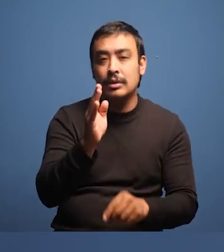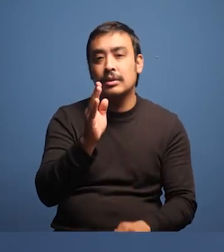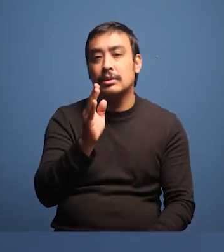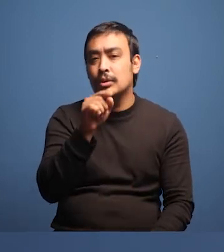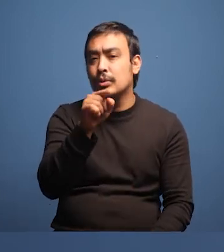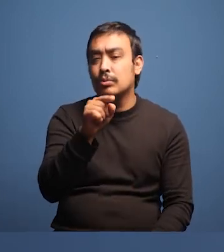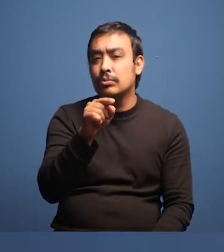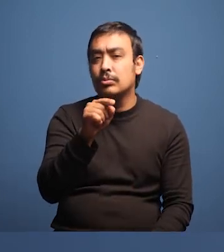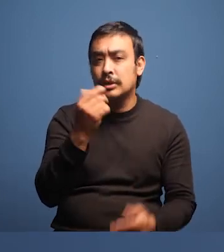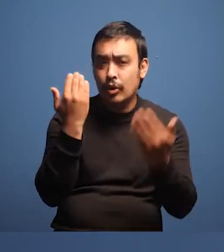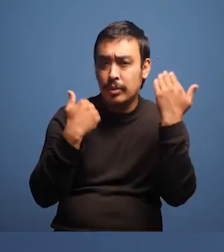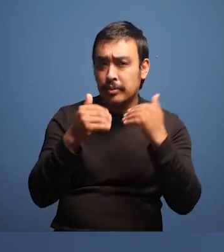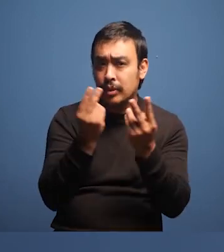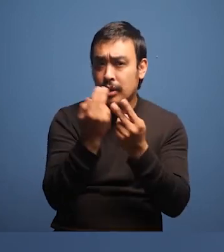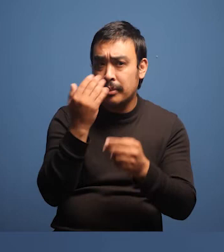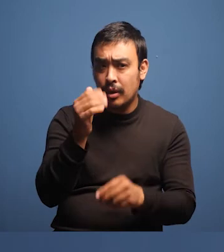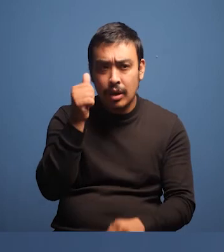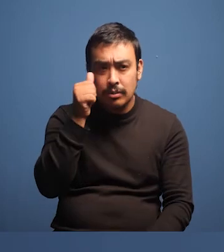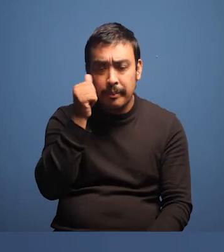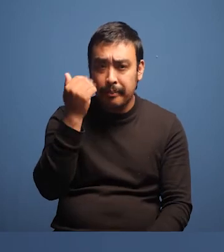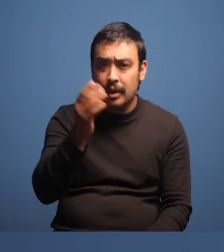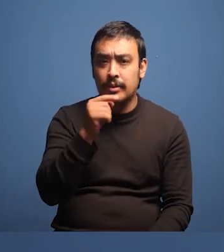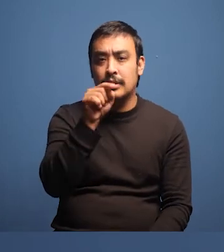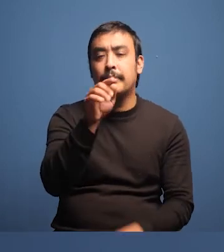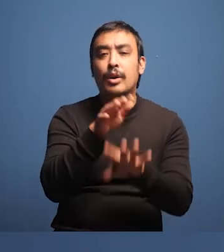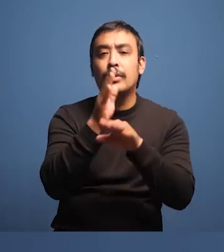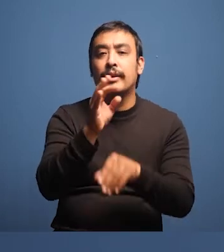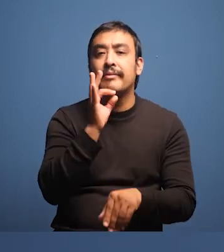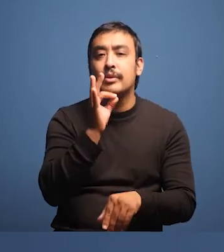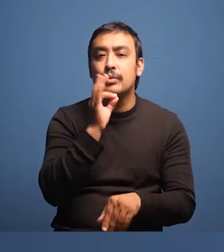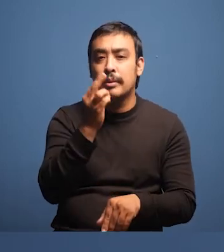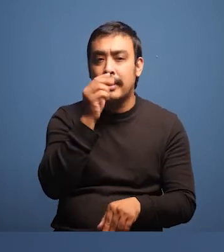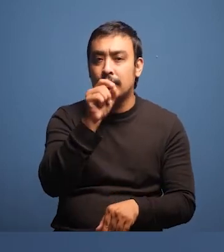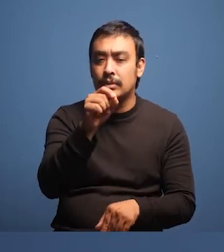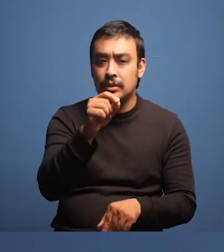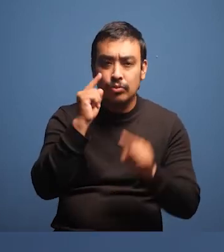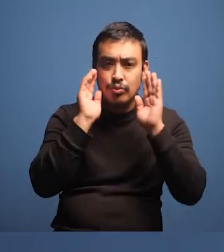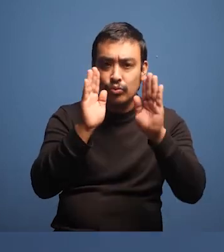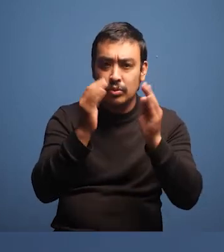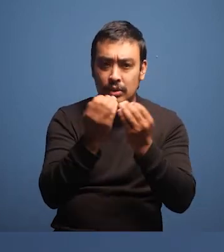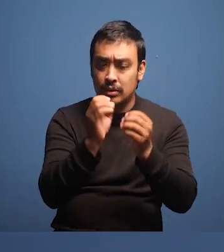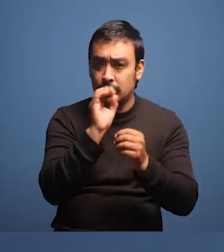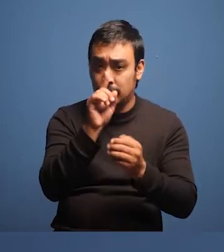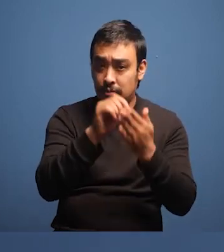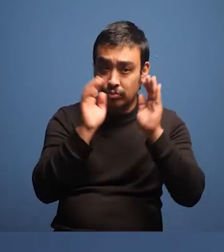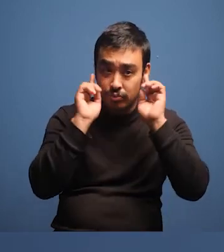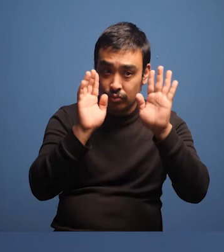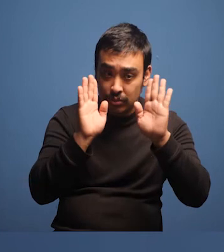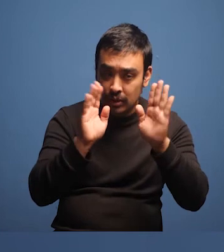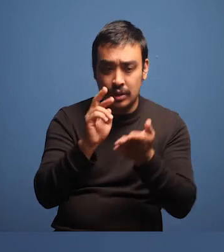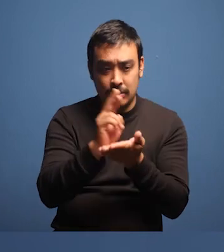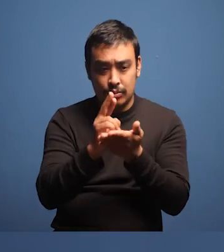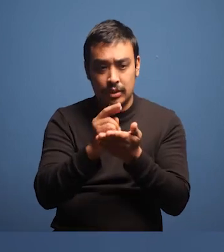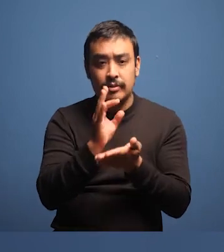हो त्यस्तो ह्यारेसमेन्टहरू भएको अनुभव भयो भने तपाईँहरूले फेसबुकमा त्यो पर्सनलाई वार्निङ दिएर ब्लक गर्नुहोला र